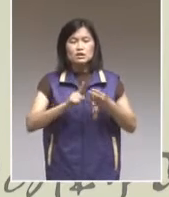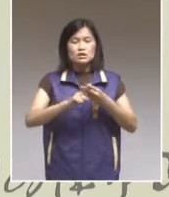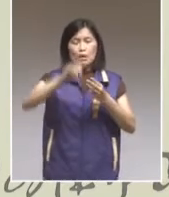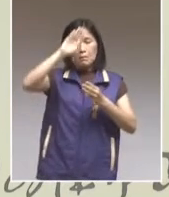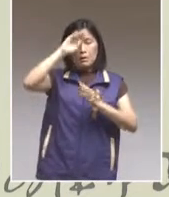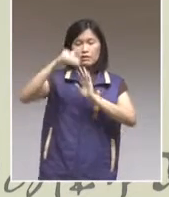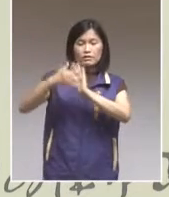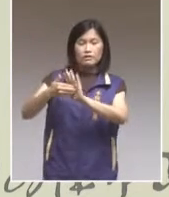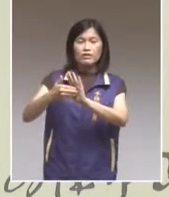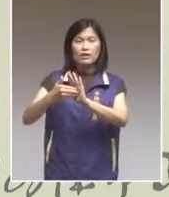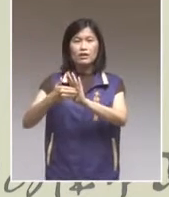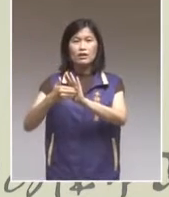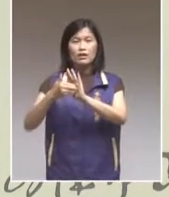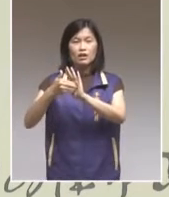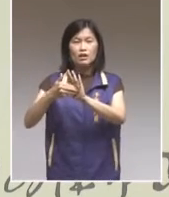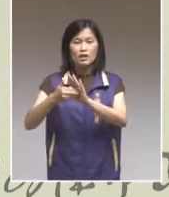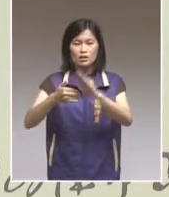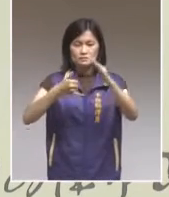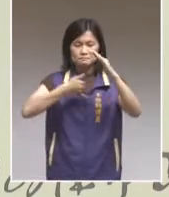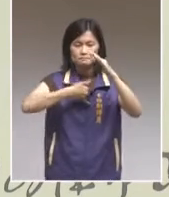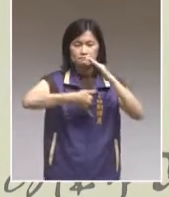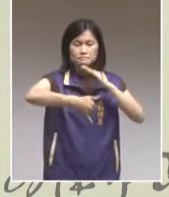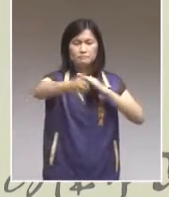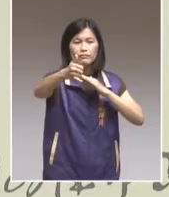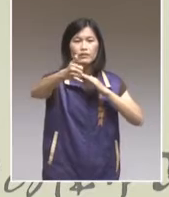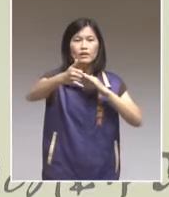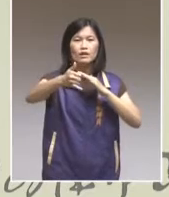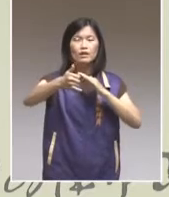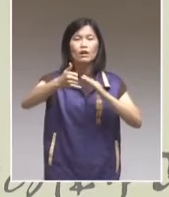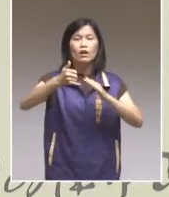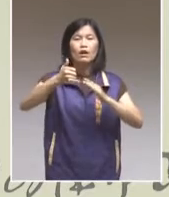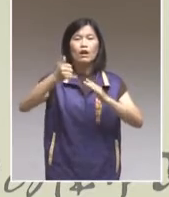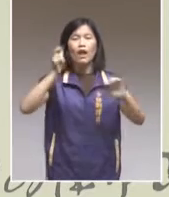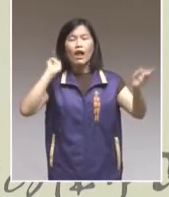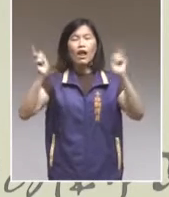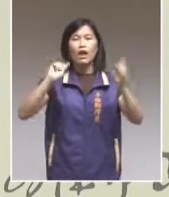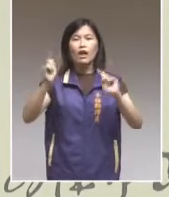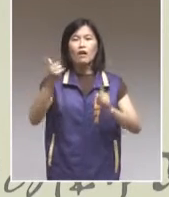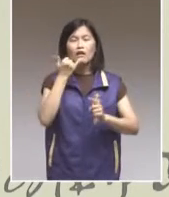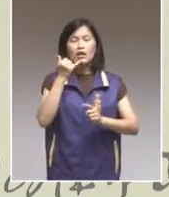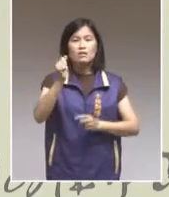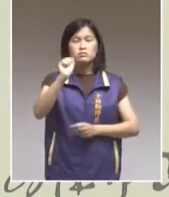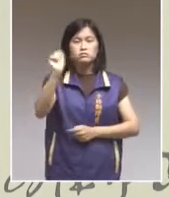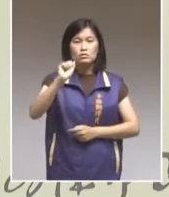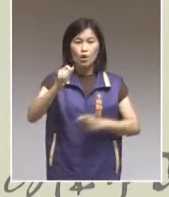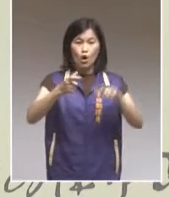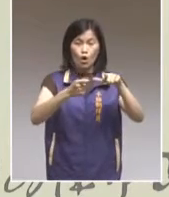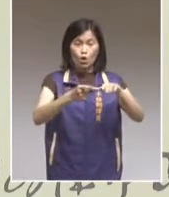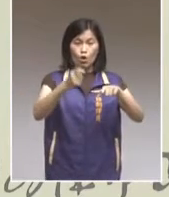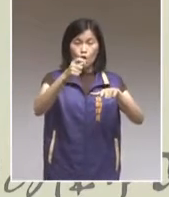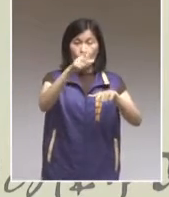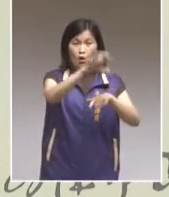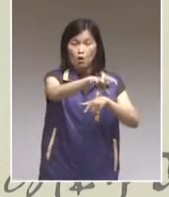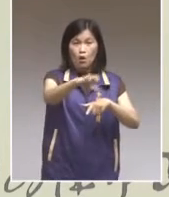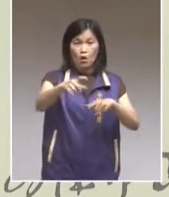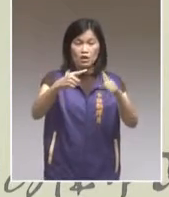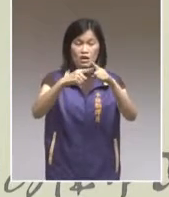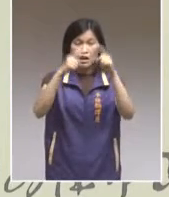期间，然后你出去可以做任何事情，不是，你不能到公共场所、人多的地方，